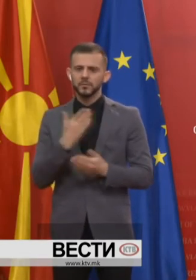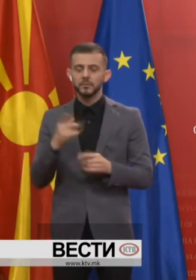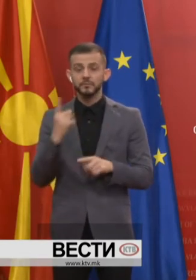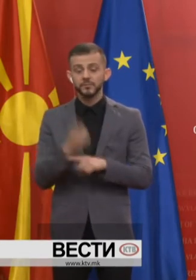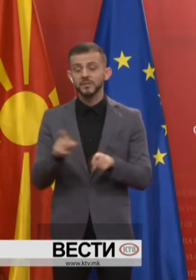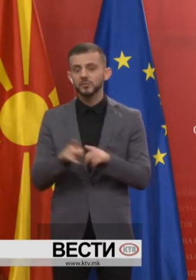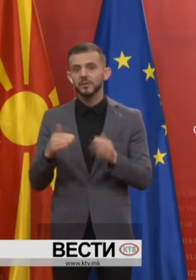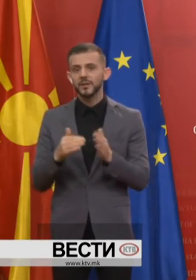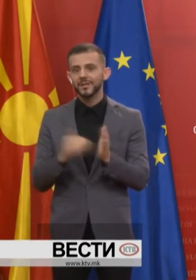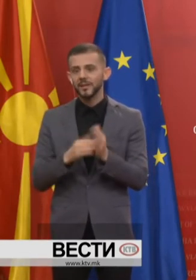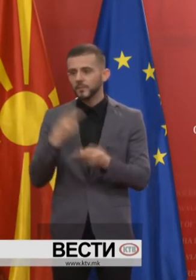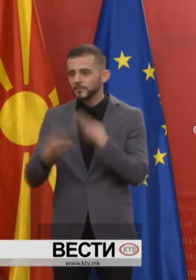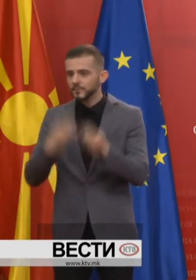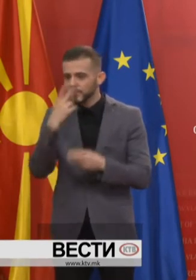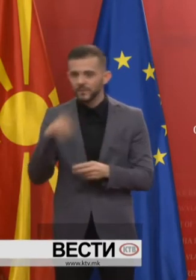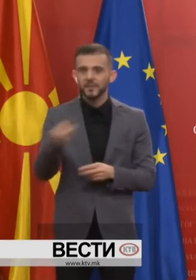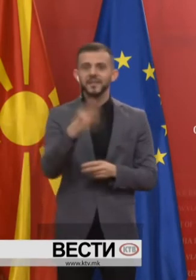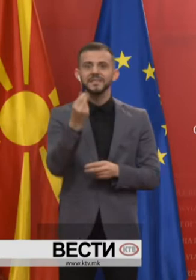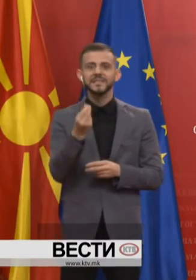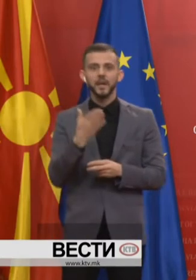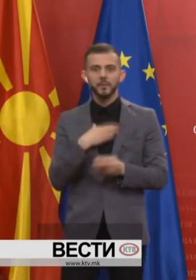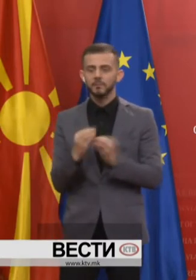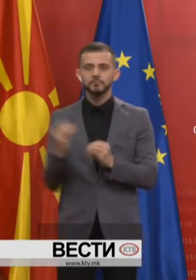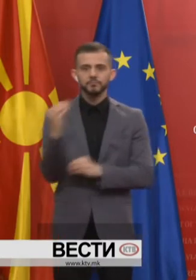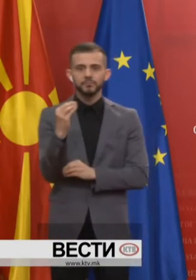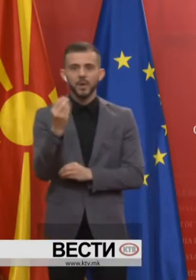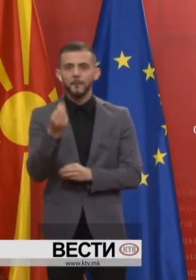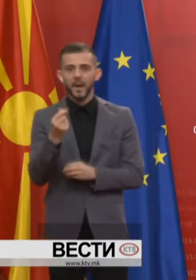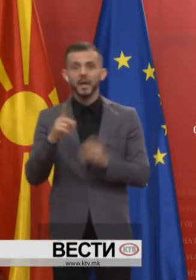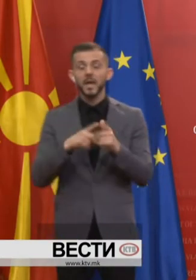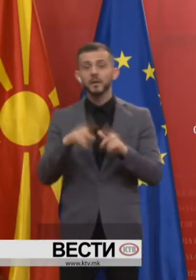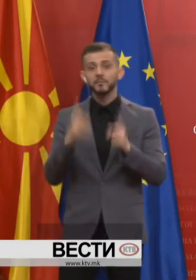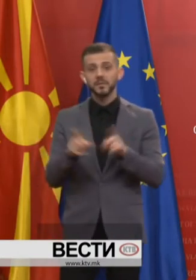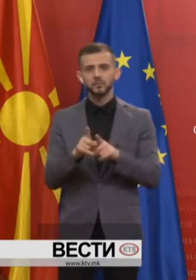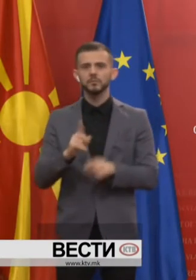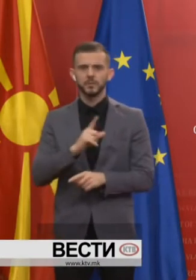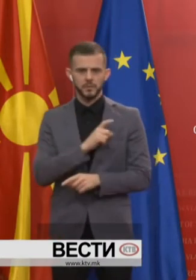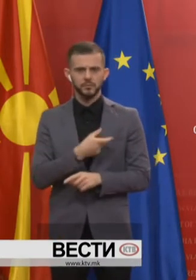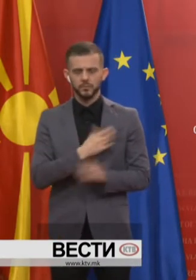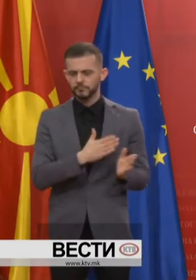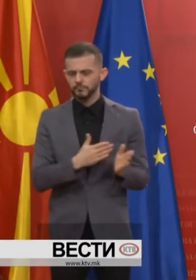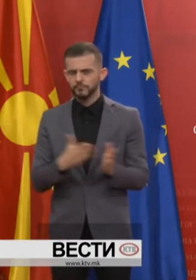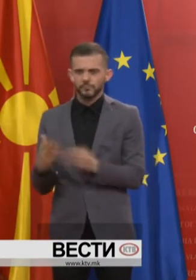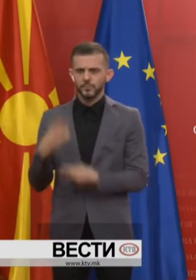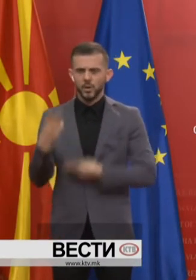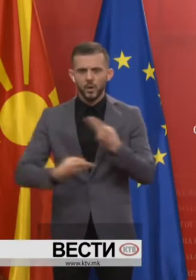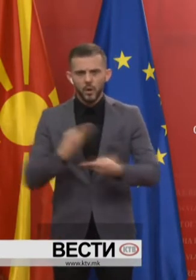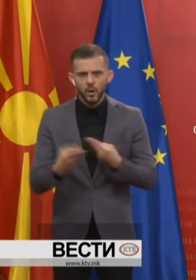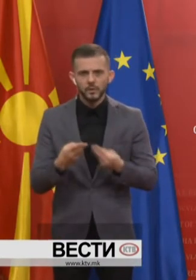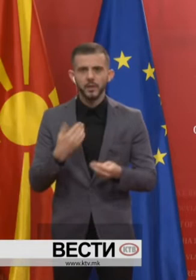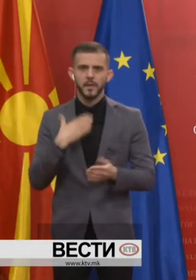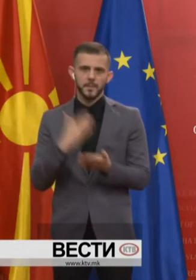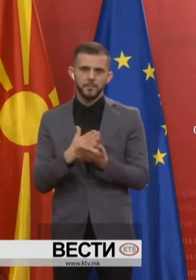и замрзнатите цени на одредени производи. Инспекторатот постојано е на терен, при што се извршени во овој